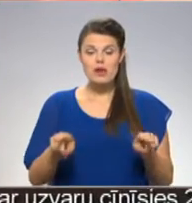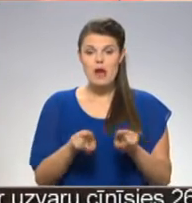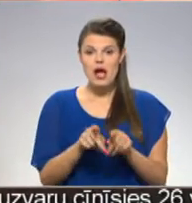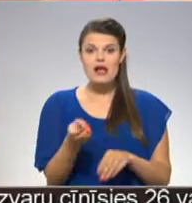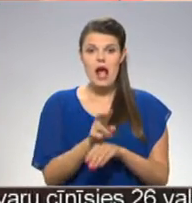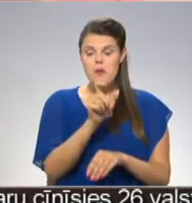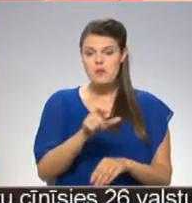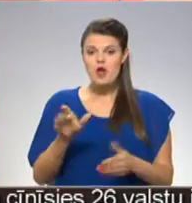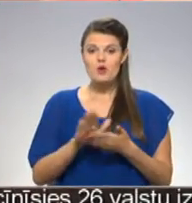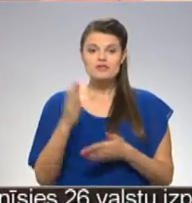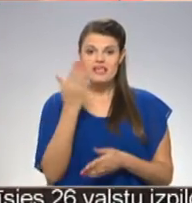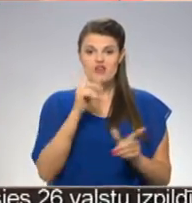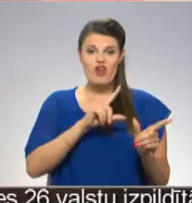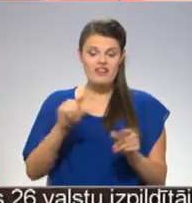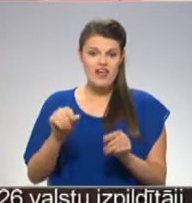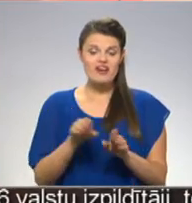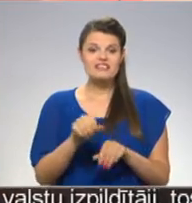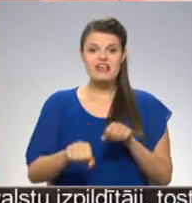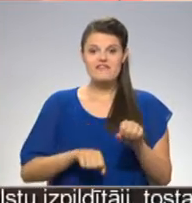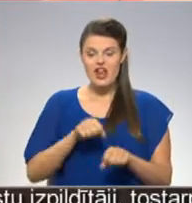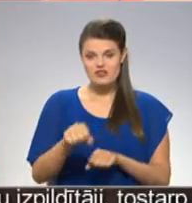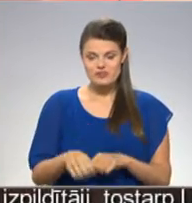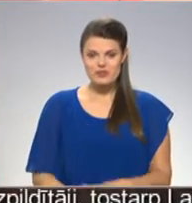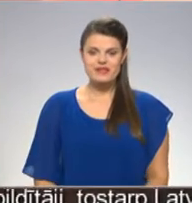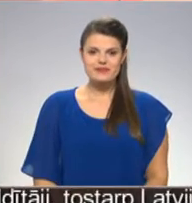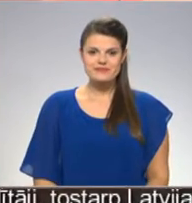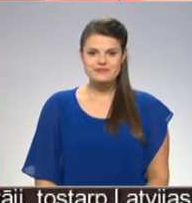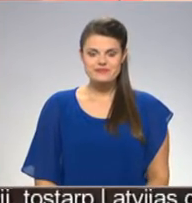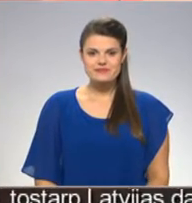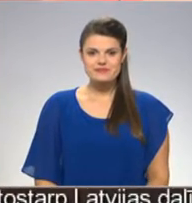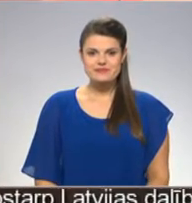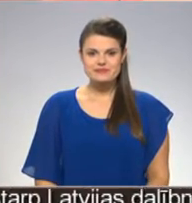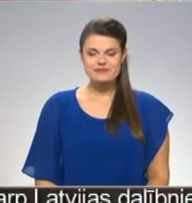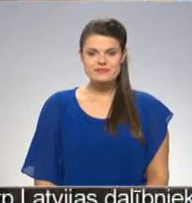arī apmeklētāji uz kino devās ar velosipēdiem. Turpina Vidzemes televīzija.